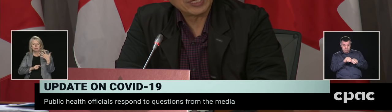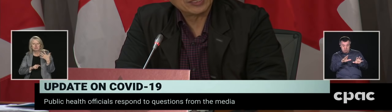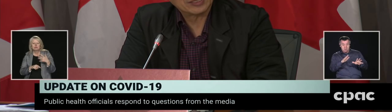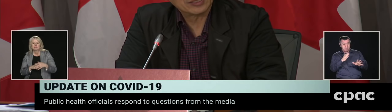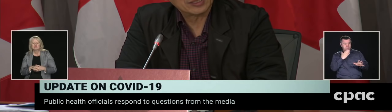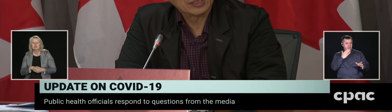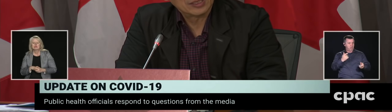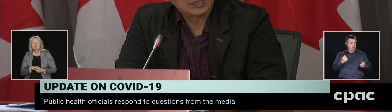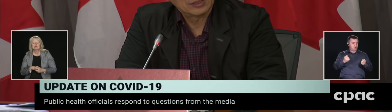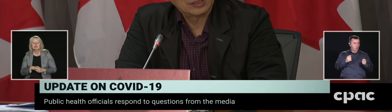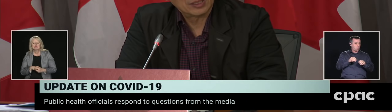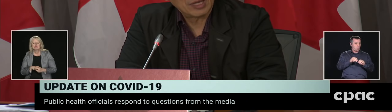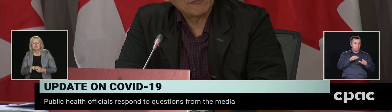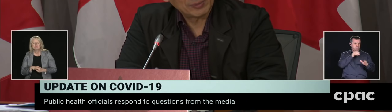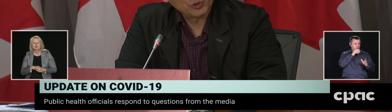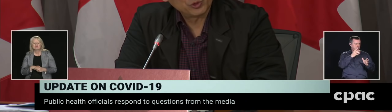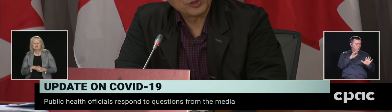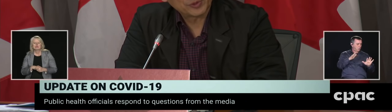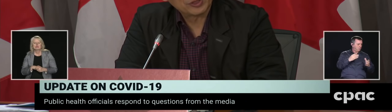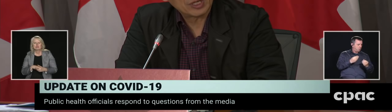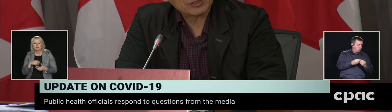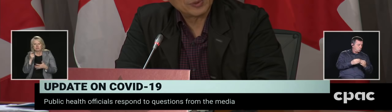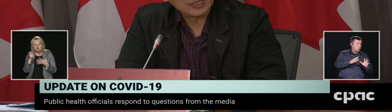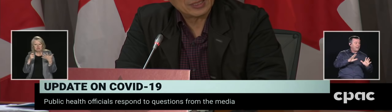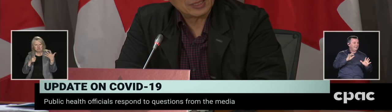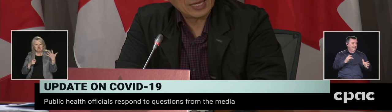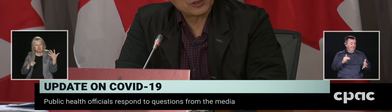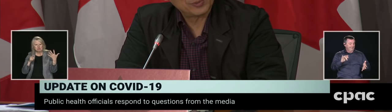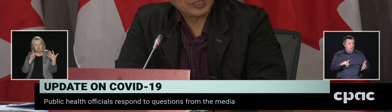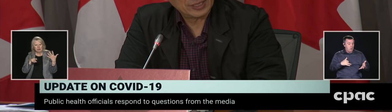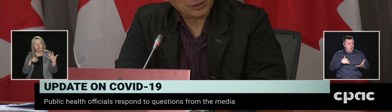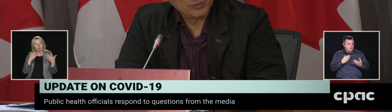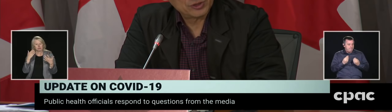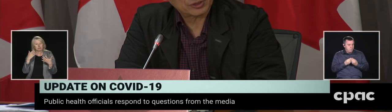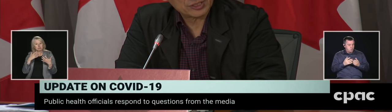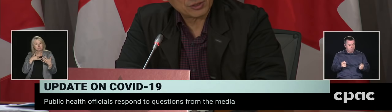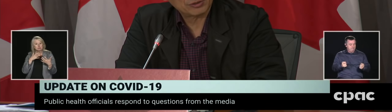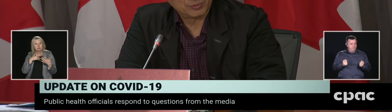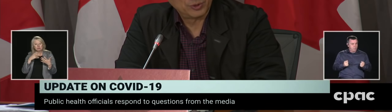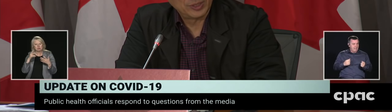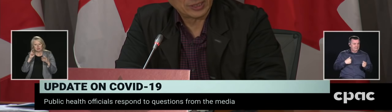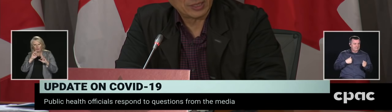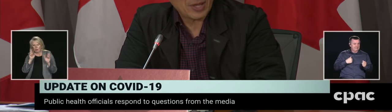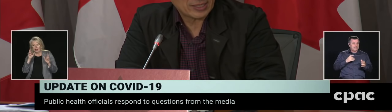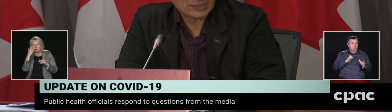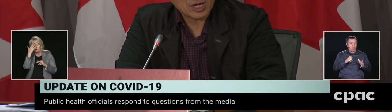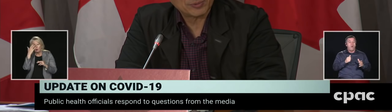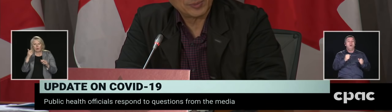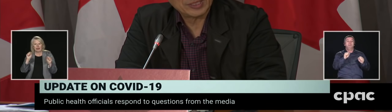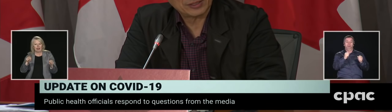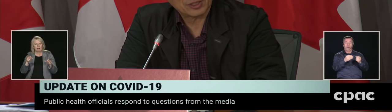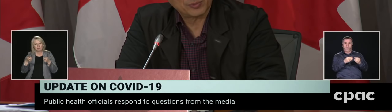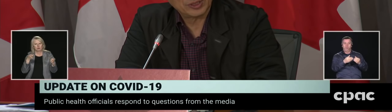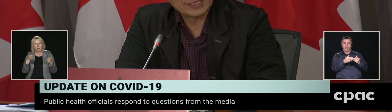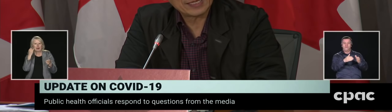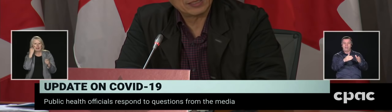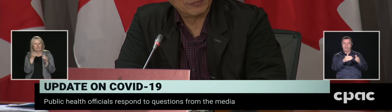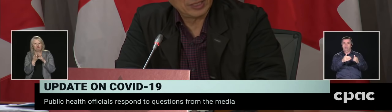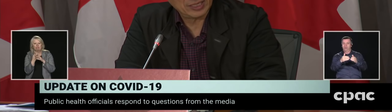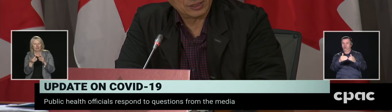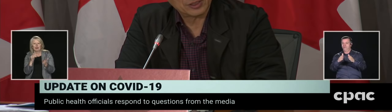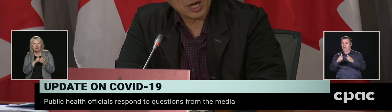est prêt avec beaucoup de prudence, peut-être assouplir quelques mesures de santé publique. Par exemple, peut-être pour